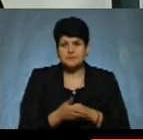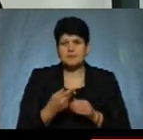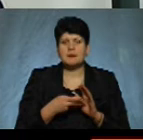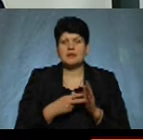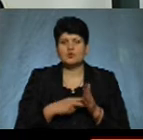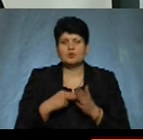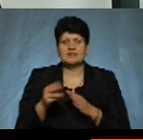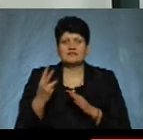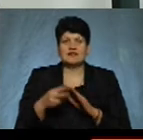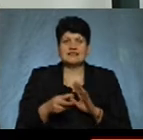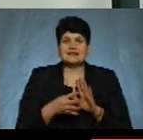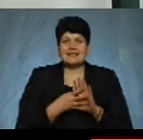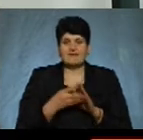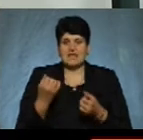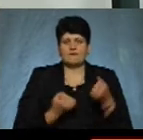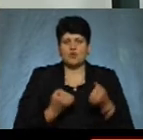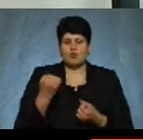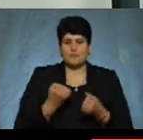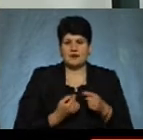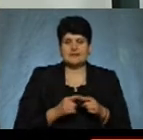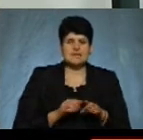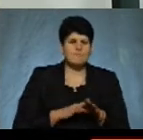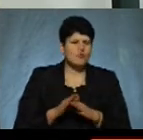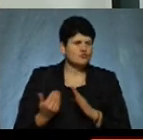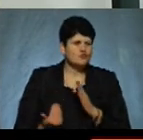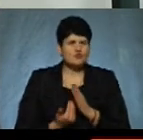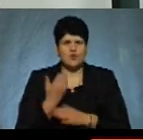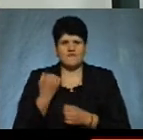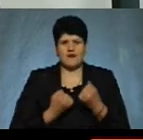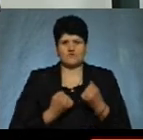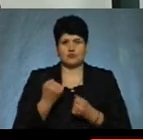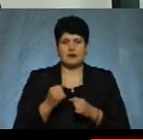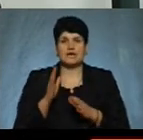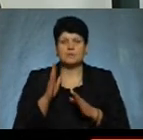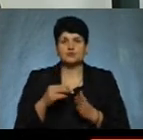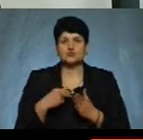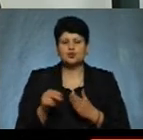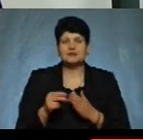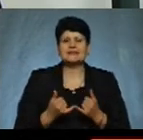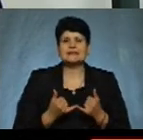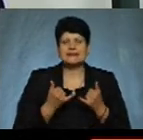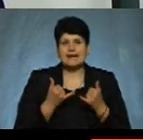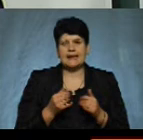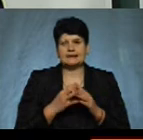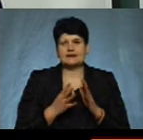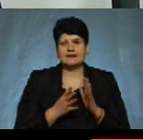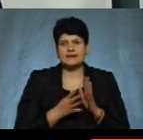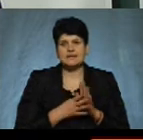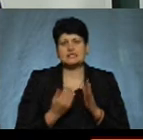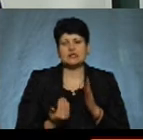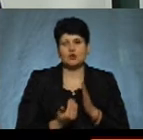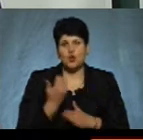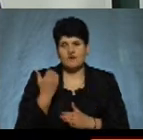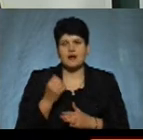закупити 29 автомобілів. Це повністю нові автомобілі, які будуть закуплені для 19 цих нових амбулаторій,